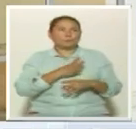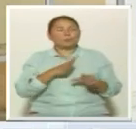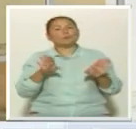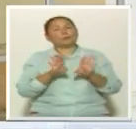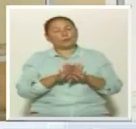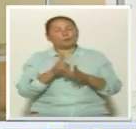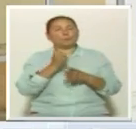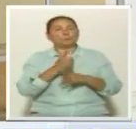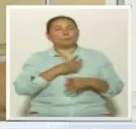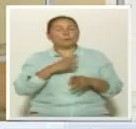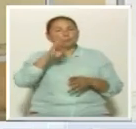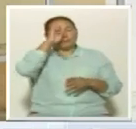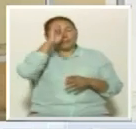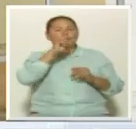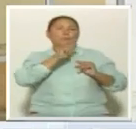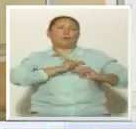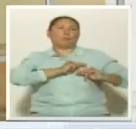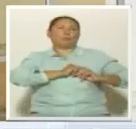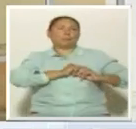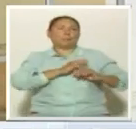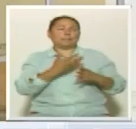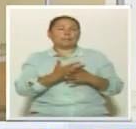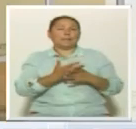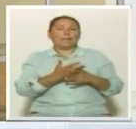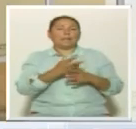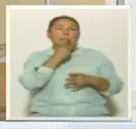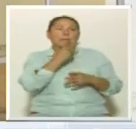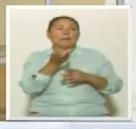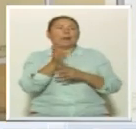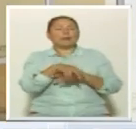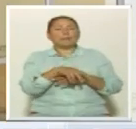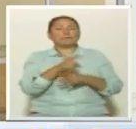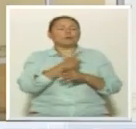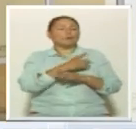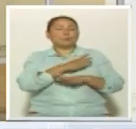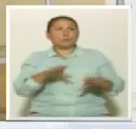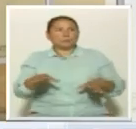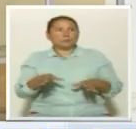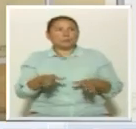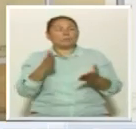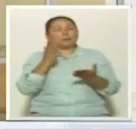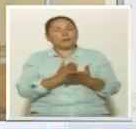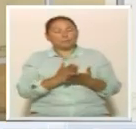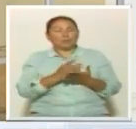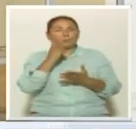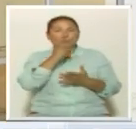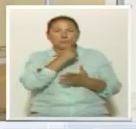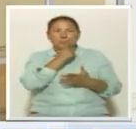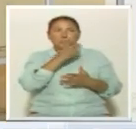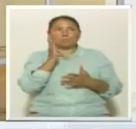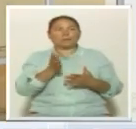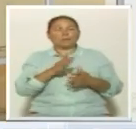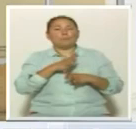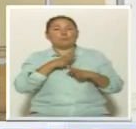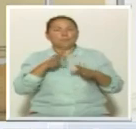сондай болу керек мемлекет қызмет. Ешкімді алдын келген адамға сен кейін қараңыз дейтін әңгіме болмау керек. Бар ма? Көзінше бола ма? Болады деп айту керек.